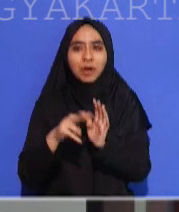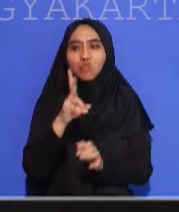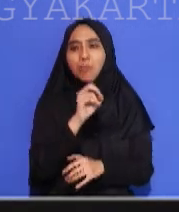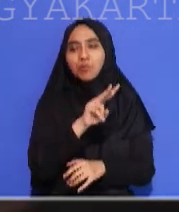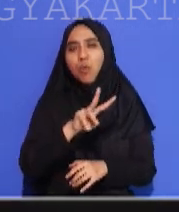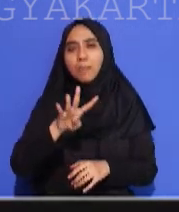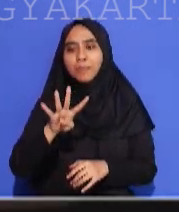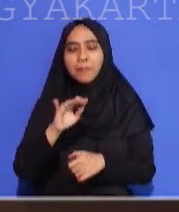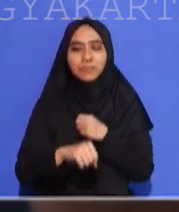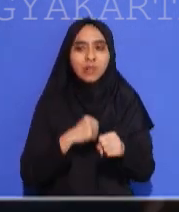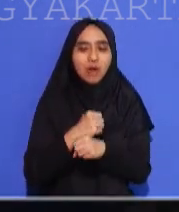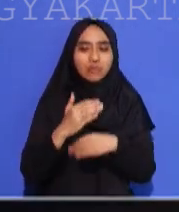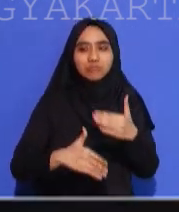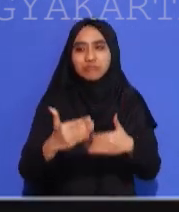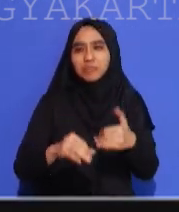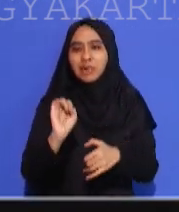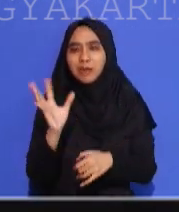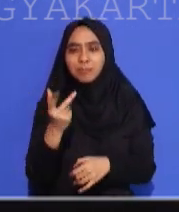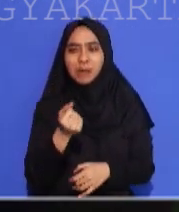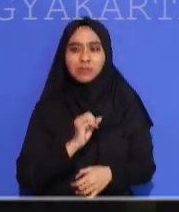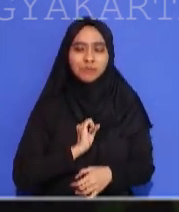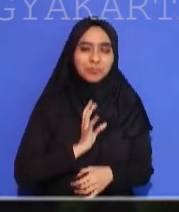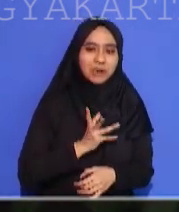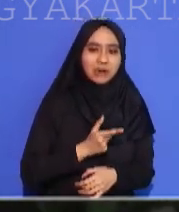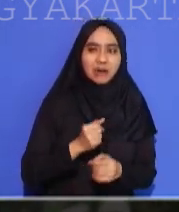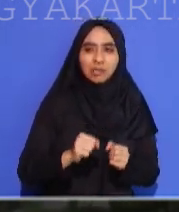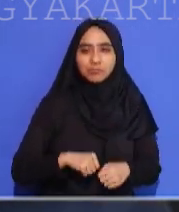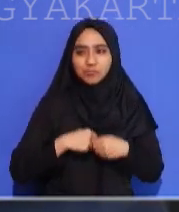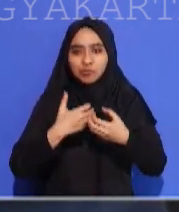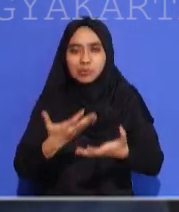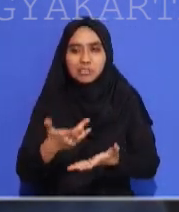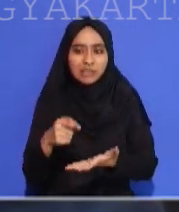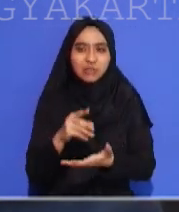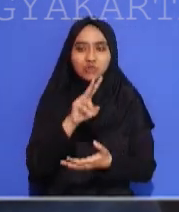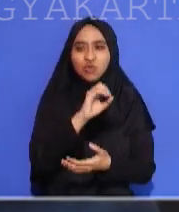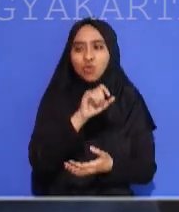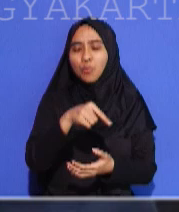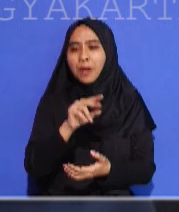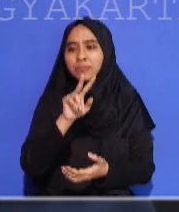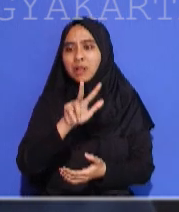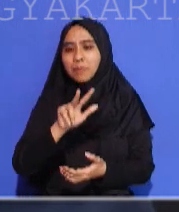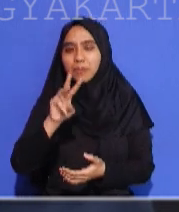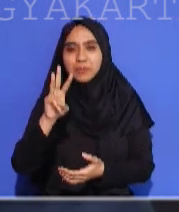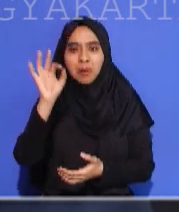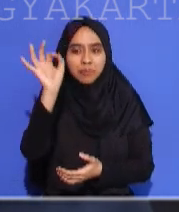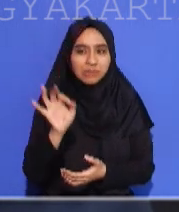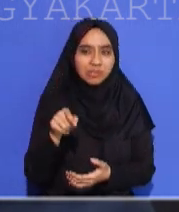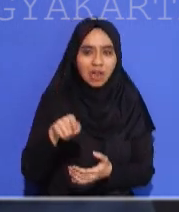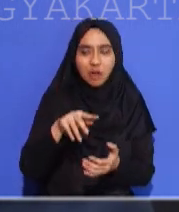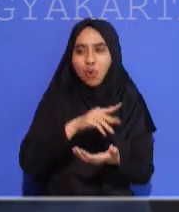year on year terjadi pada emas perhiasan yakni memberikan andil inflasi 0,38% kopi bubuk